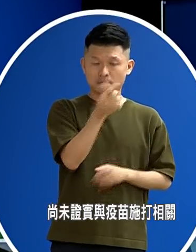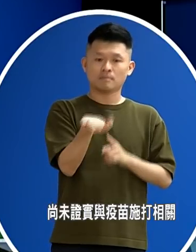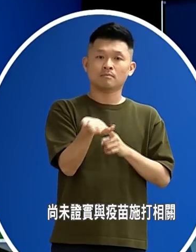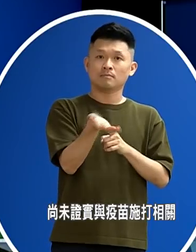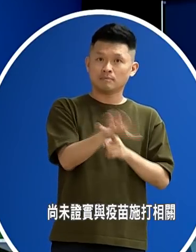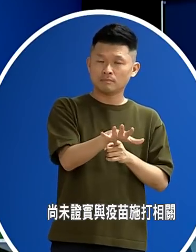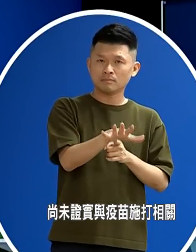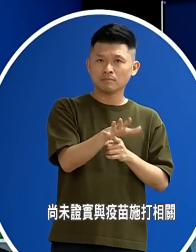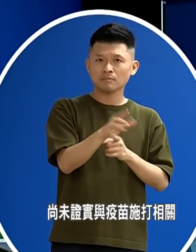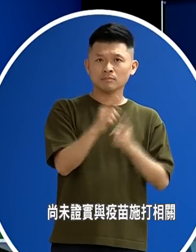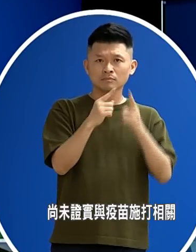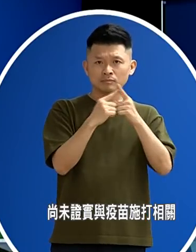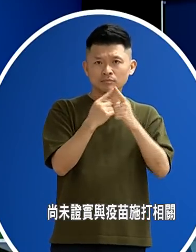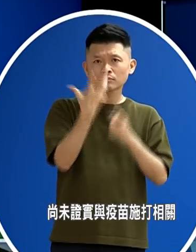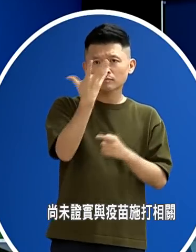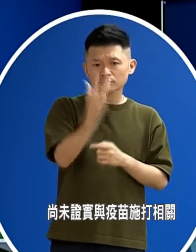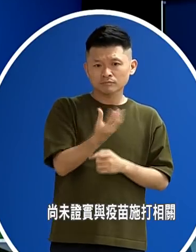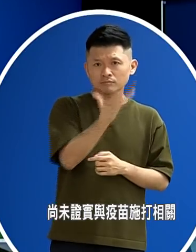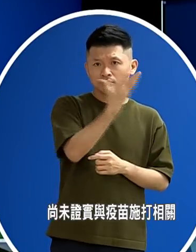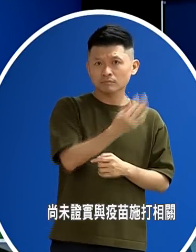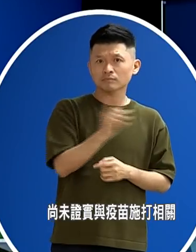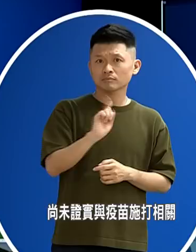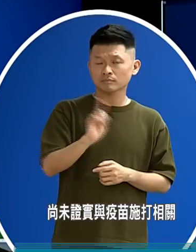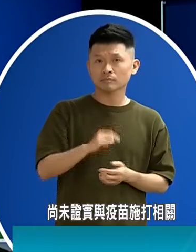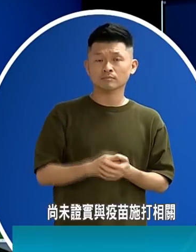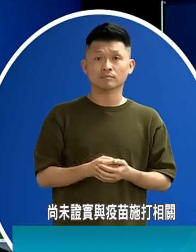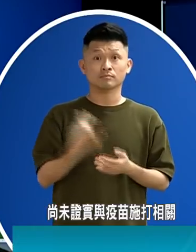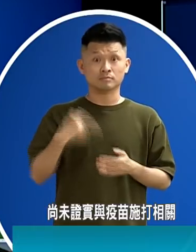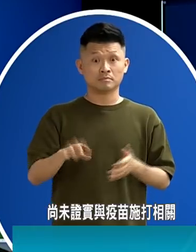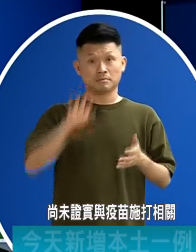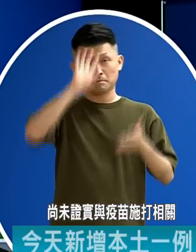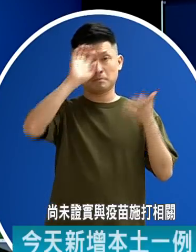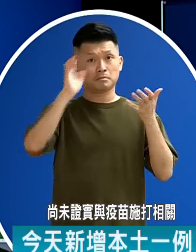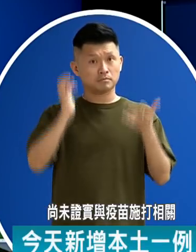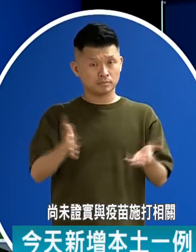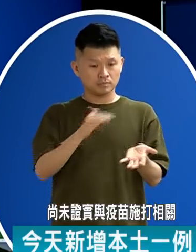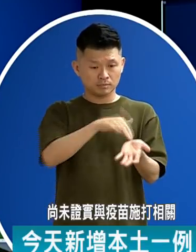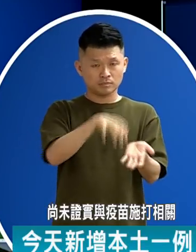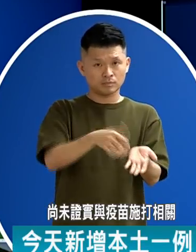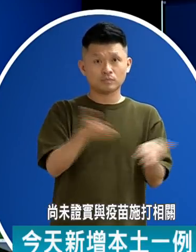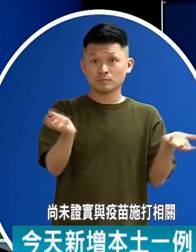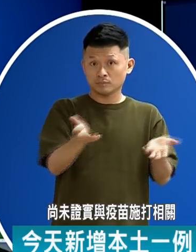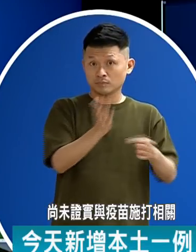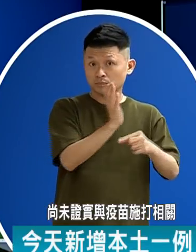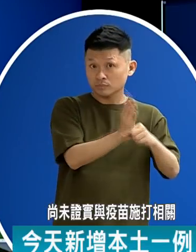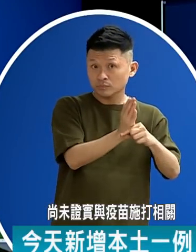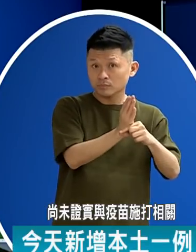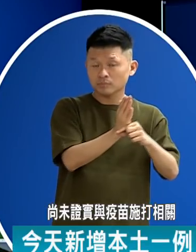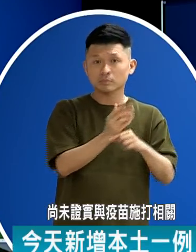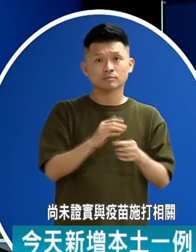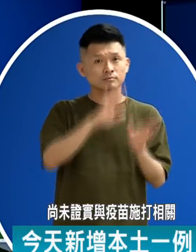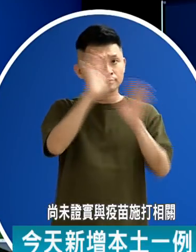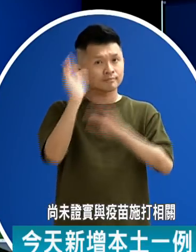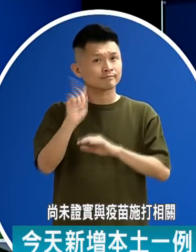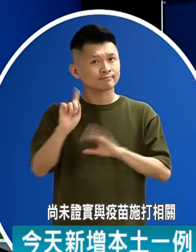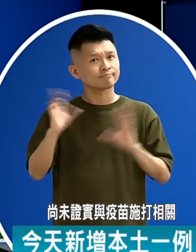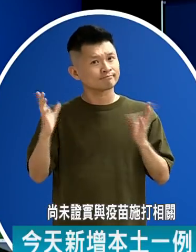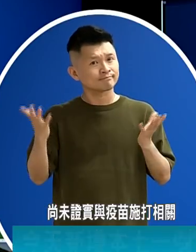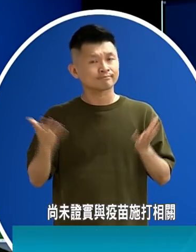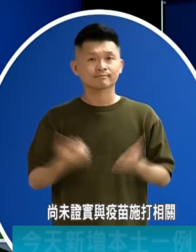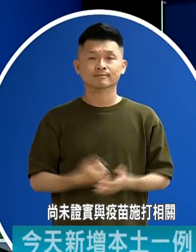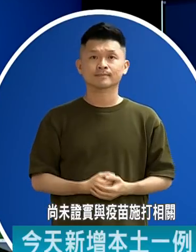的变化大概是怎么样？那目前还有多少重症是在住院治疗中？那情况大概是如何？谢